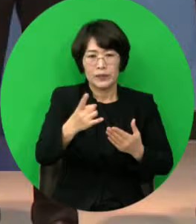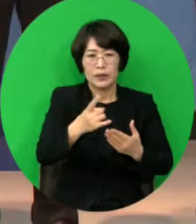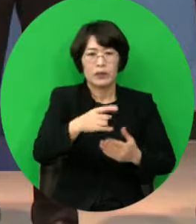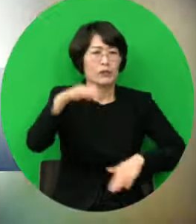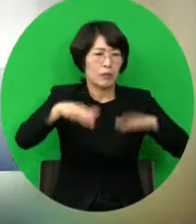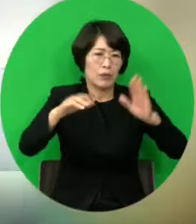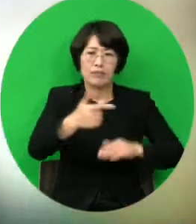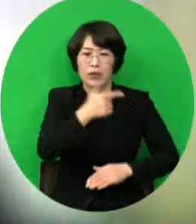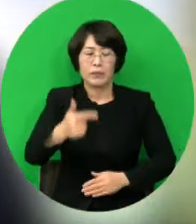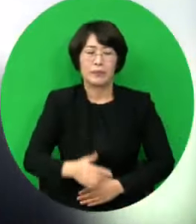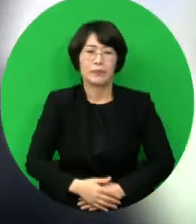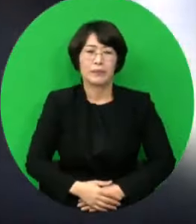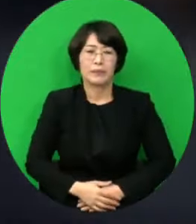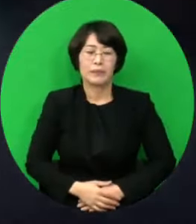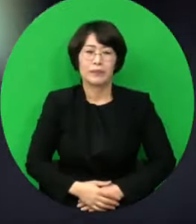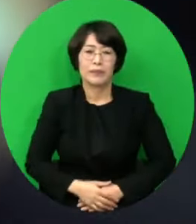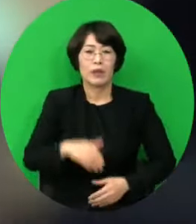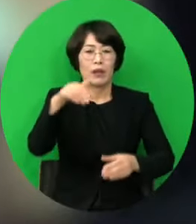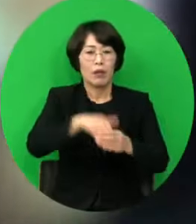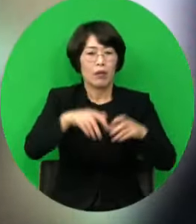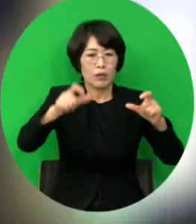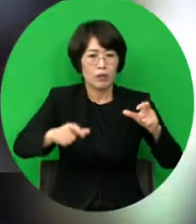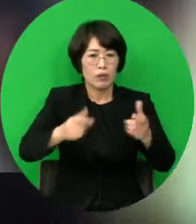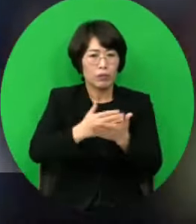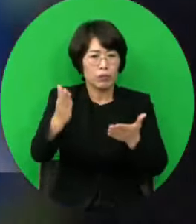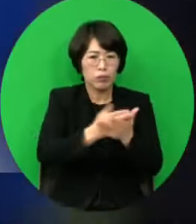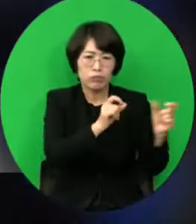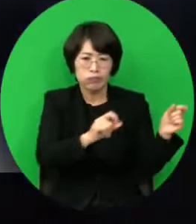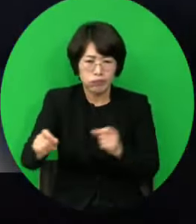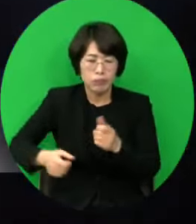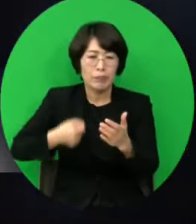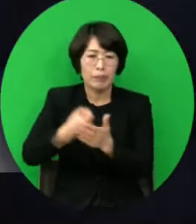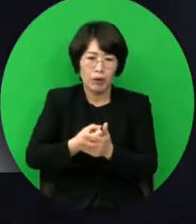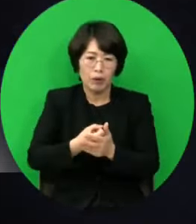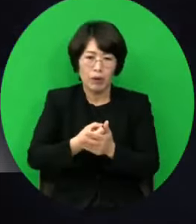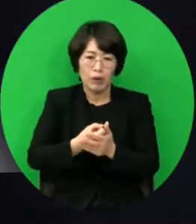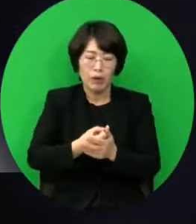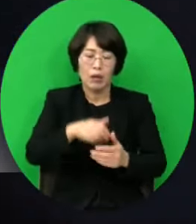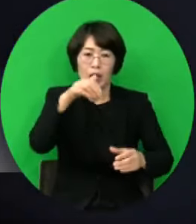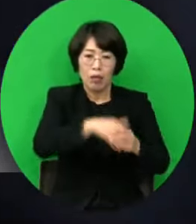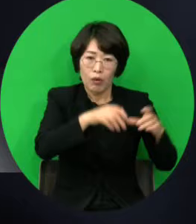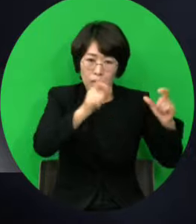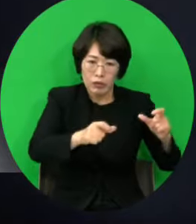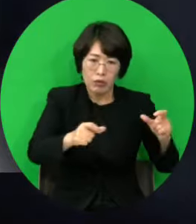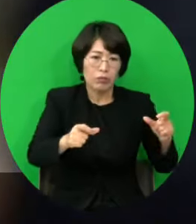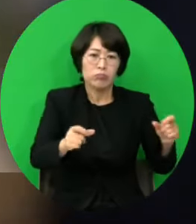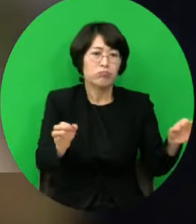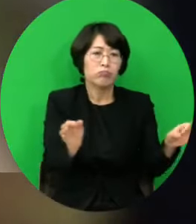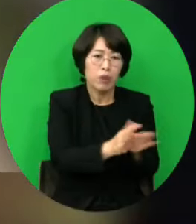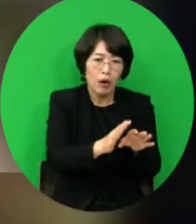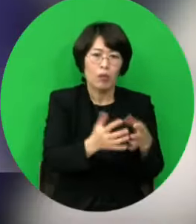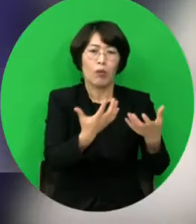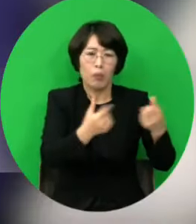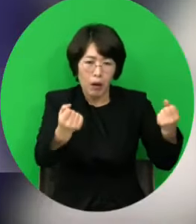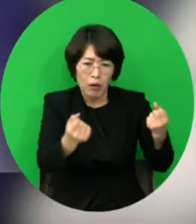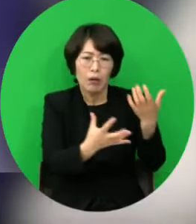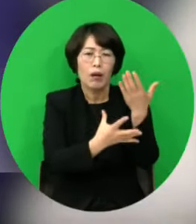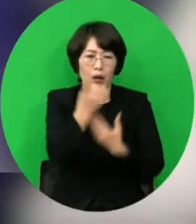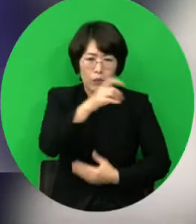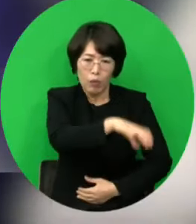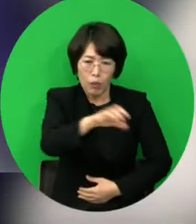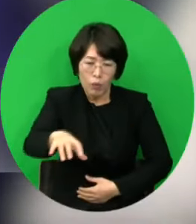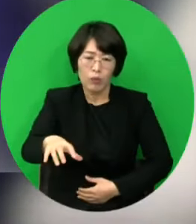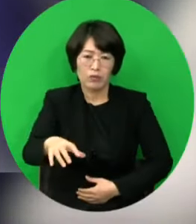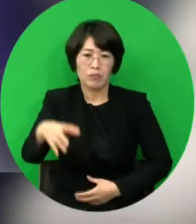결정을 했다 지원으로 공중 분해되는 선거구는 물론 쪼개지거나 더해지는 선거구에